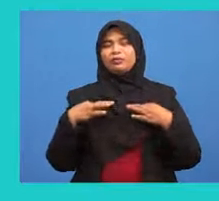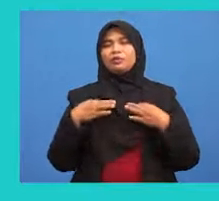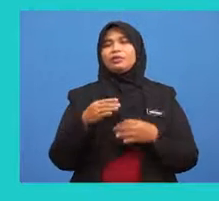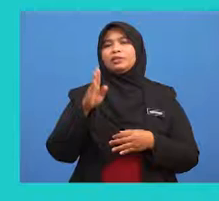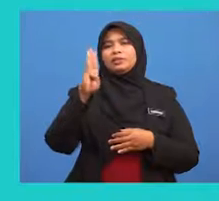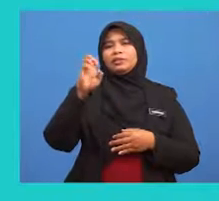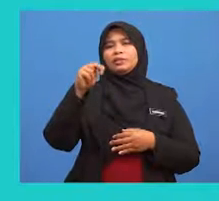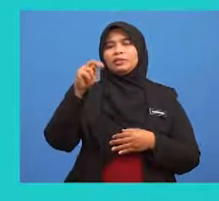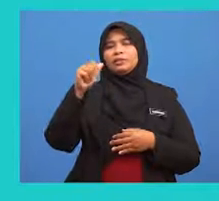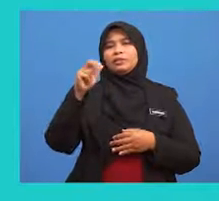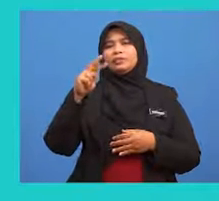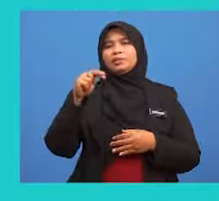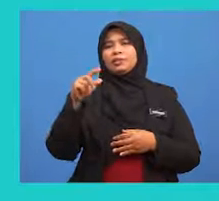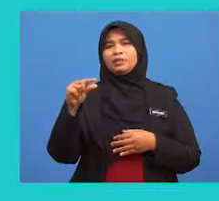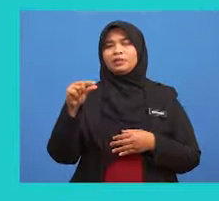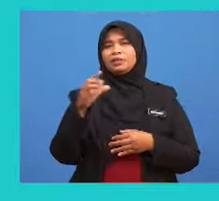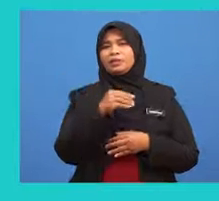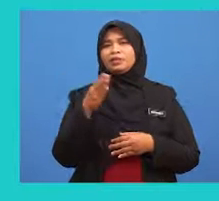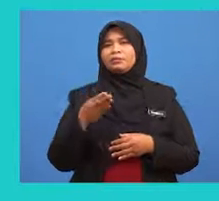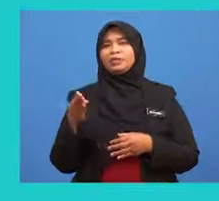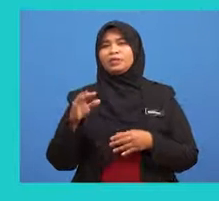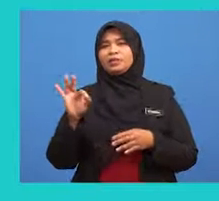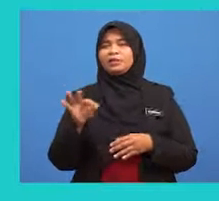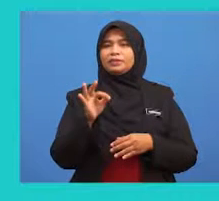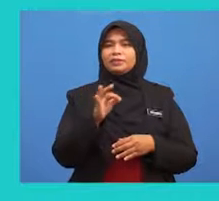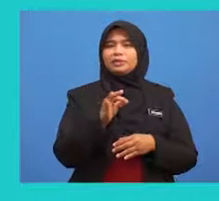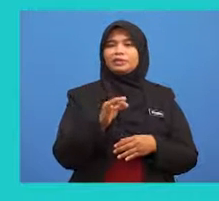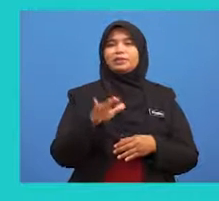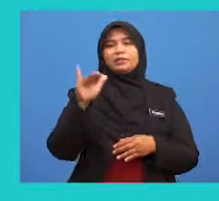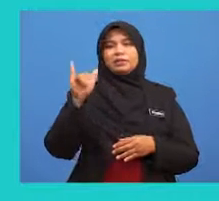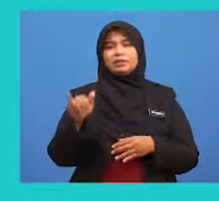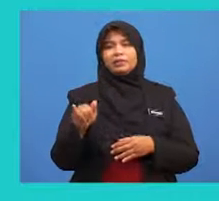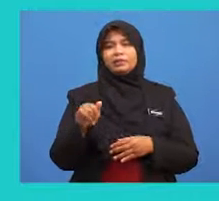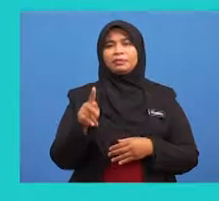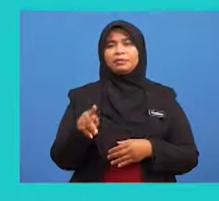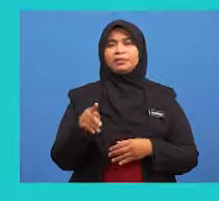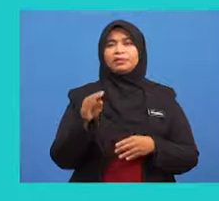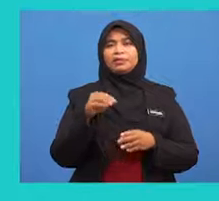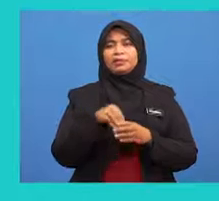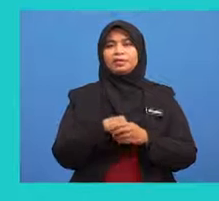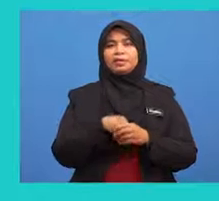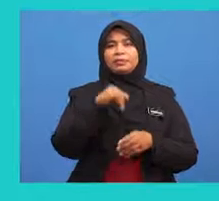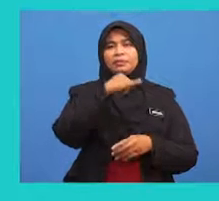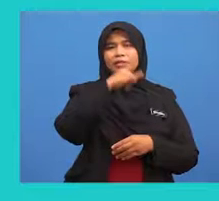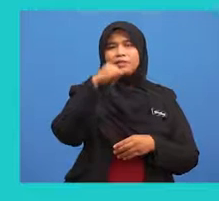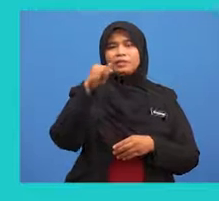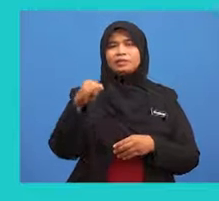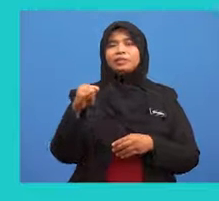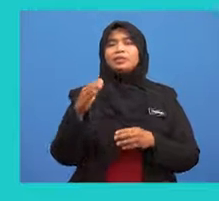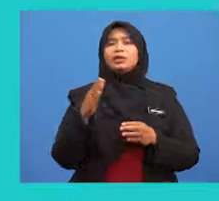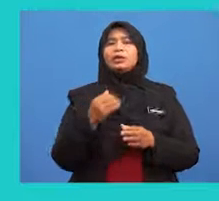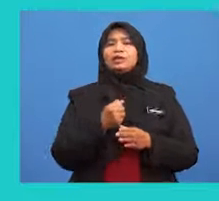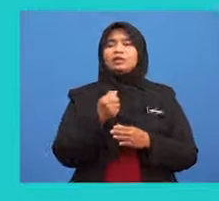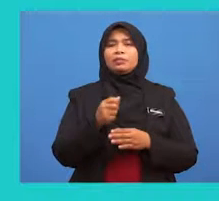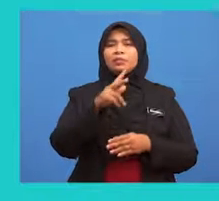dan bahan-bahan jahitan. Ya, pastinya ianya dalam industri atau